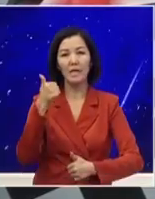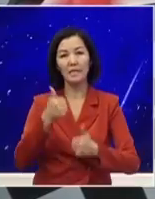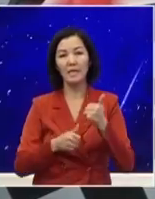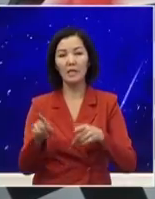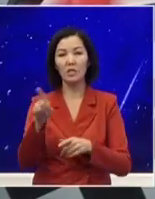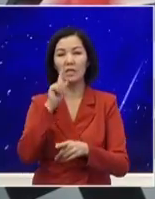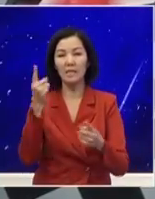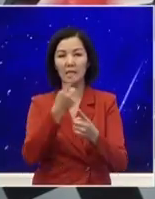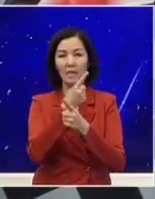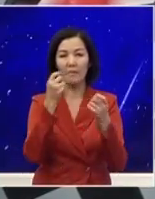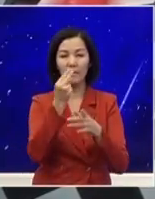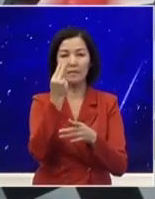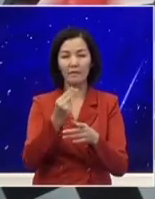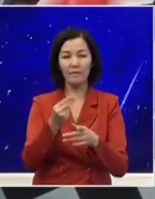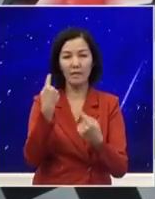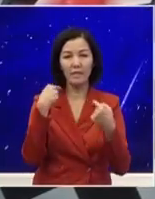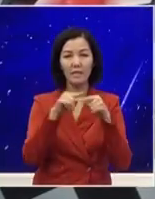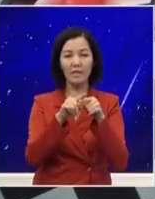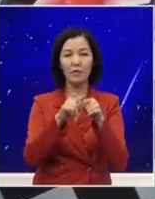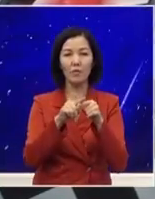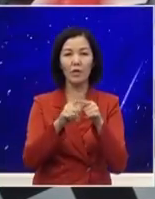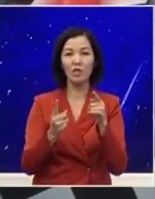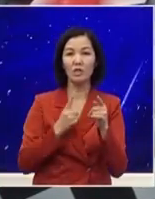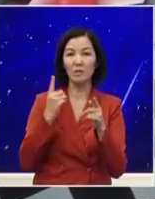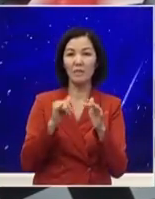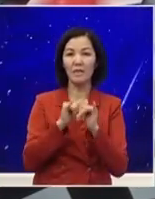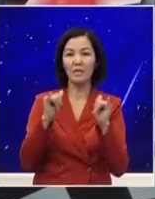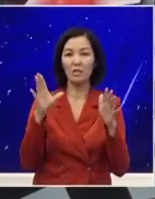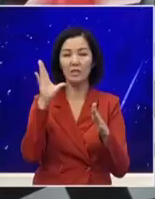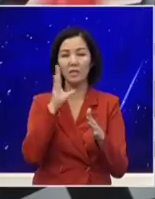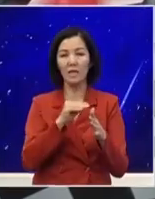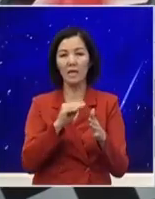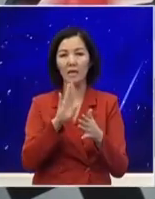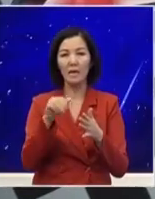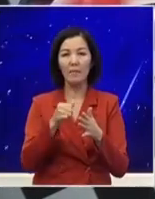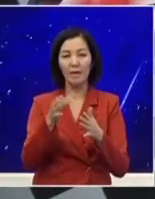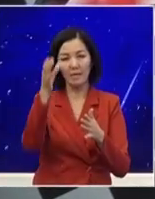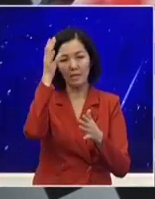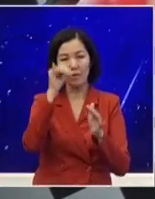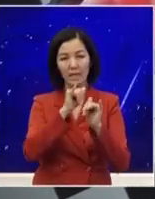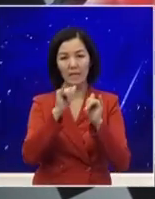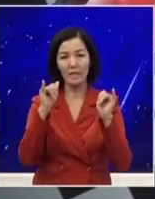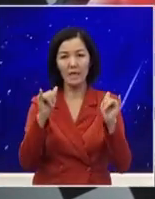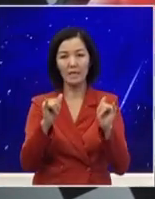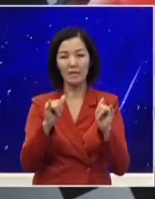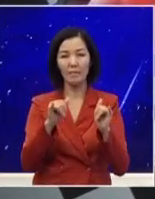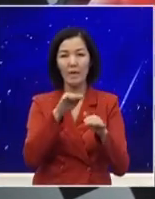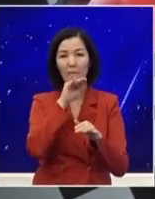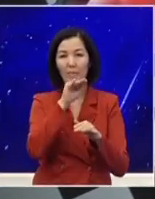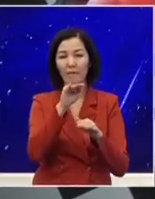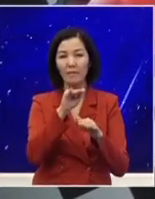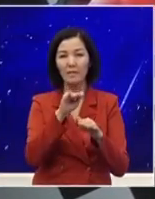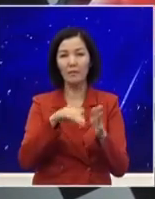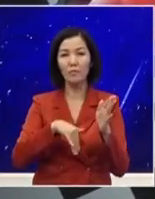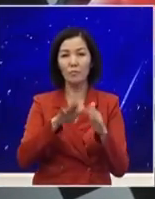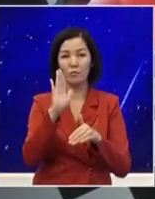жастардың ақпараттық және цифрлық технологиялар саласындағы шеберліктерін шыңдайды. Бастысы цифрлық сауаттылығын арттырып, кәсібиліктерін көтереді.